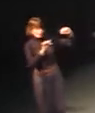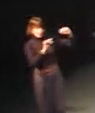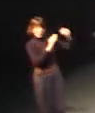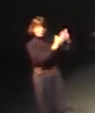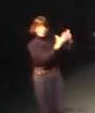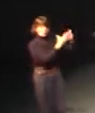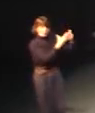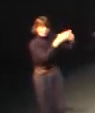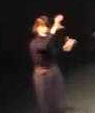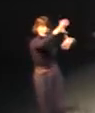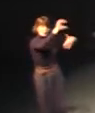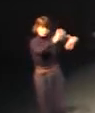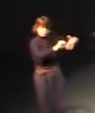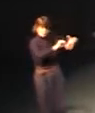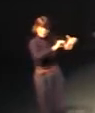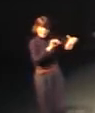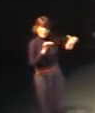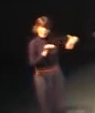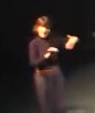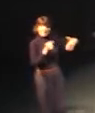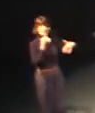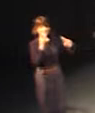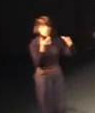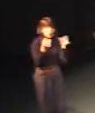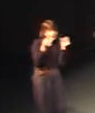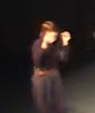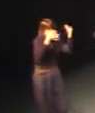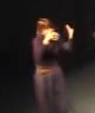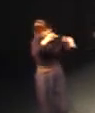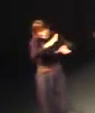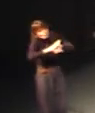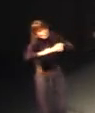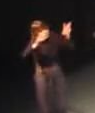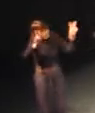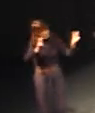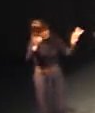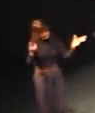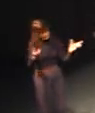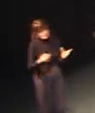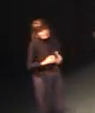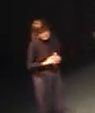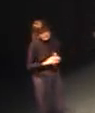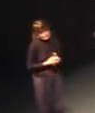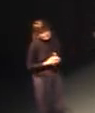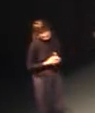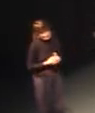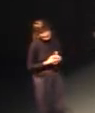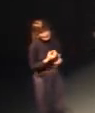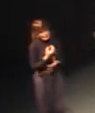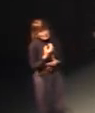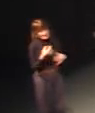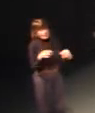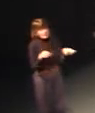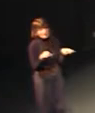l' on va dire un peu plus se tempérer si je j'ose le dire donc on a également